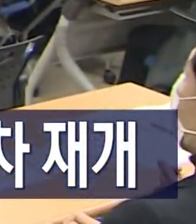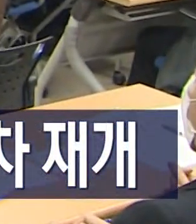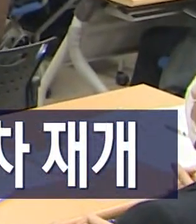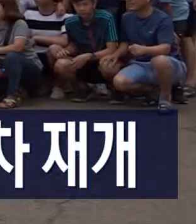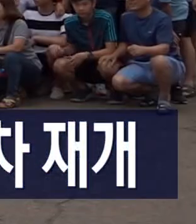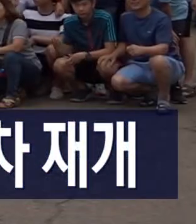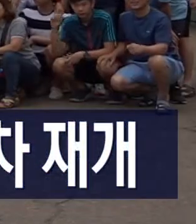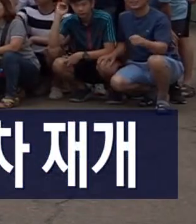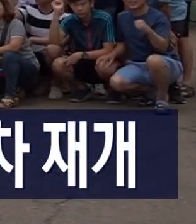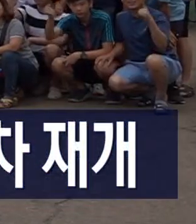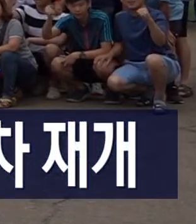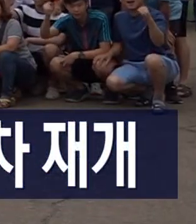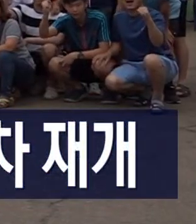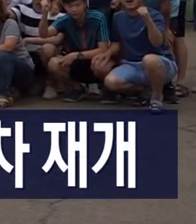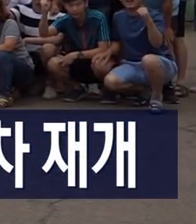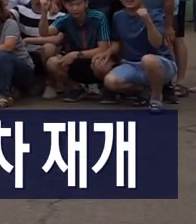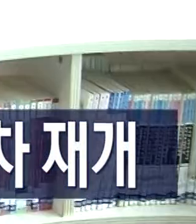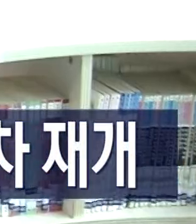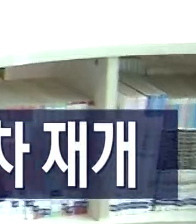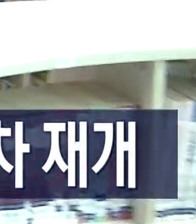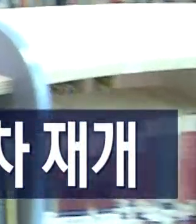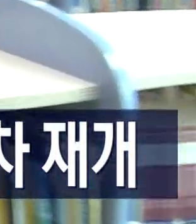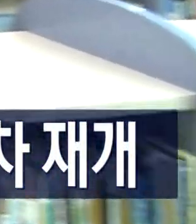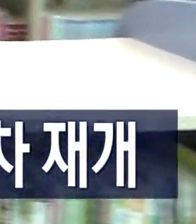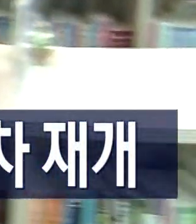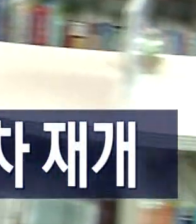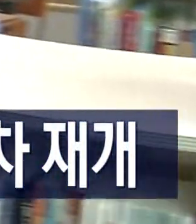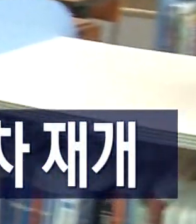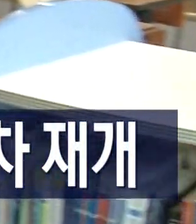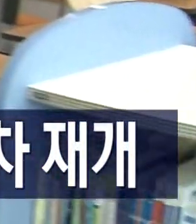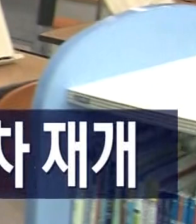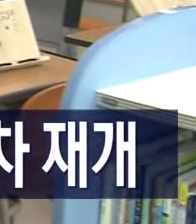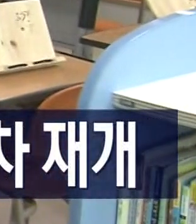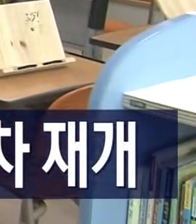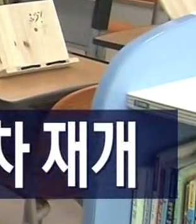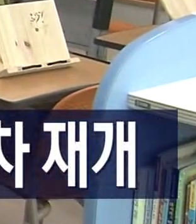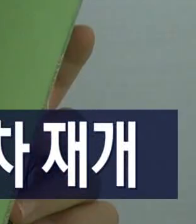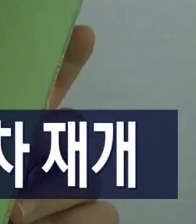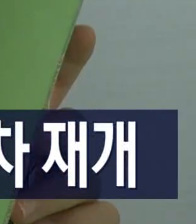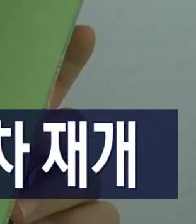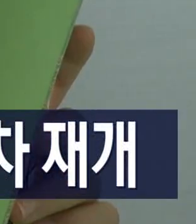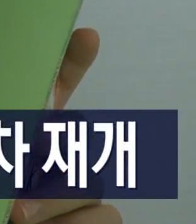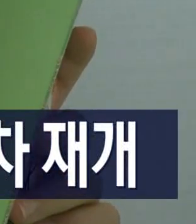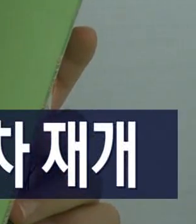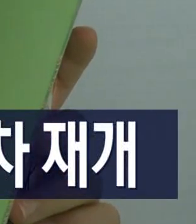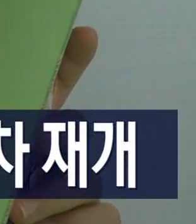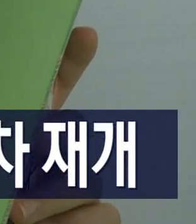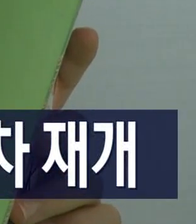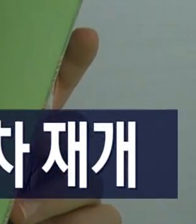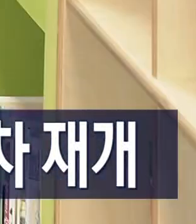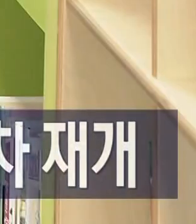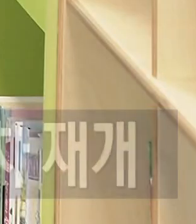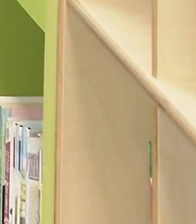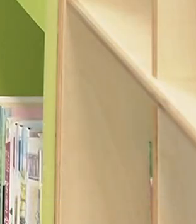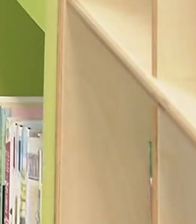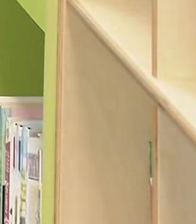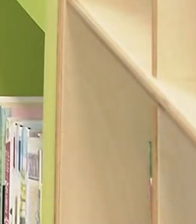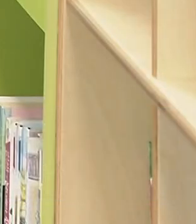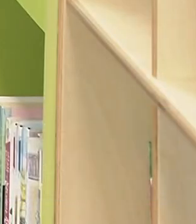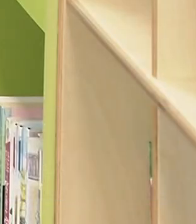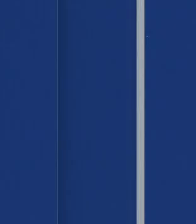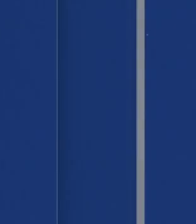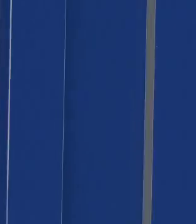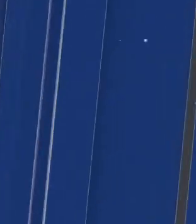전라남도 교육청에 독서 교육 활성화 일환으로 그동안 중단됐던 독서 토론 열차를 재개하고 참여 학생과 체험 국가도 늘리기로